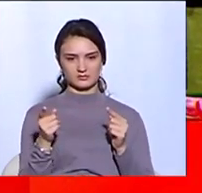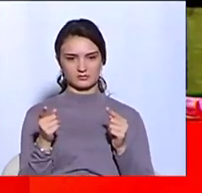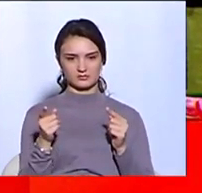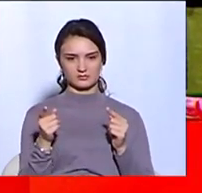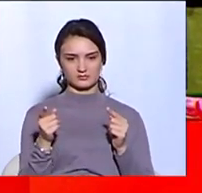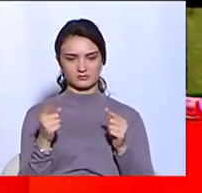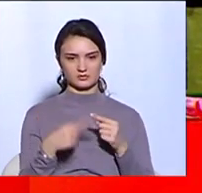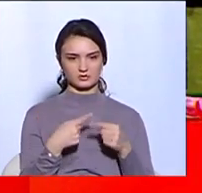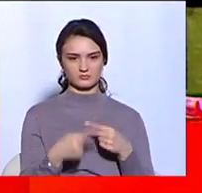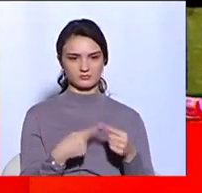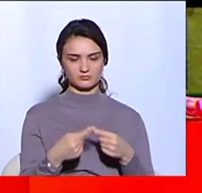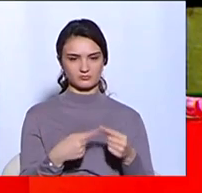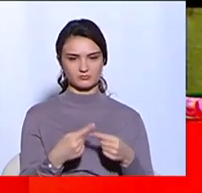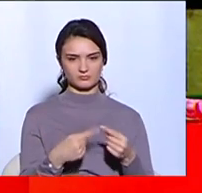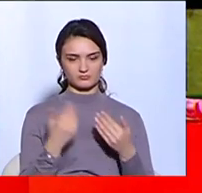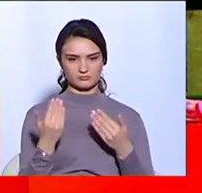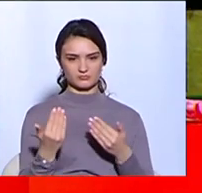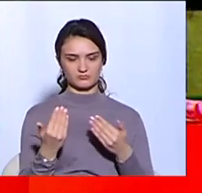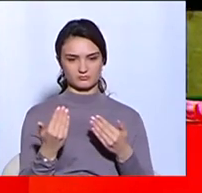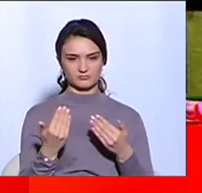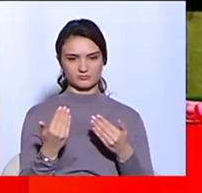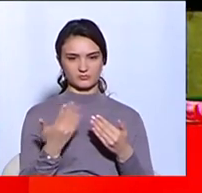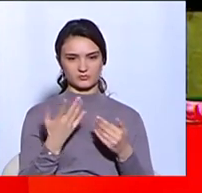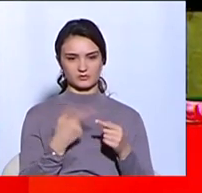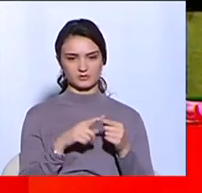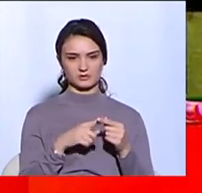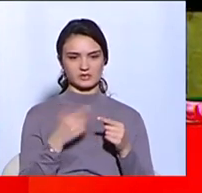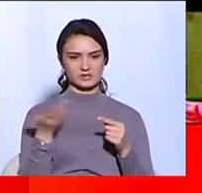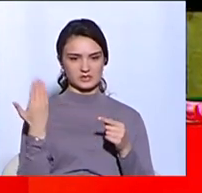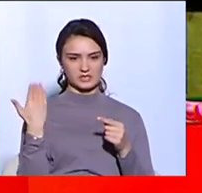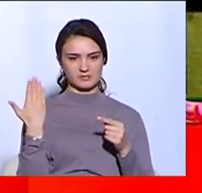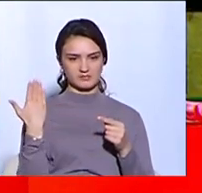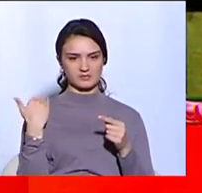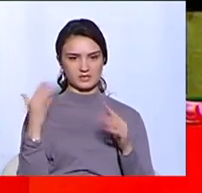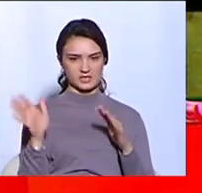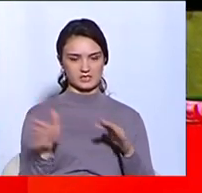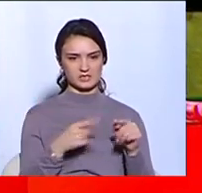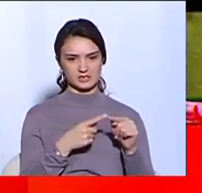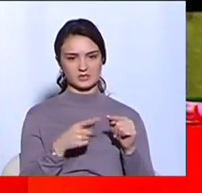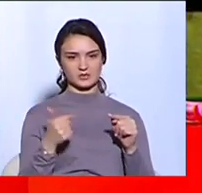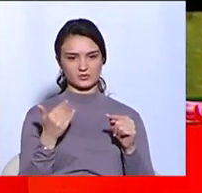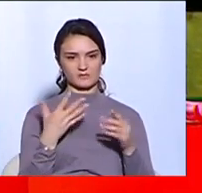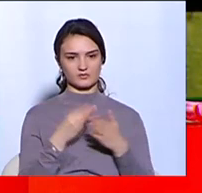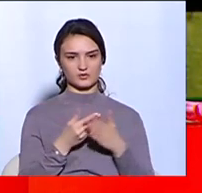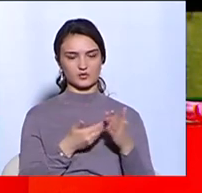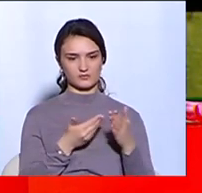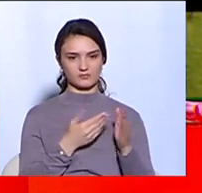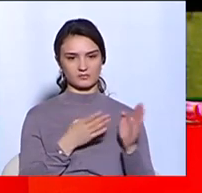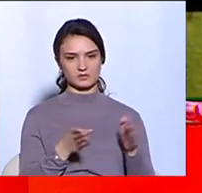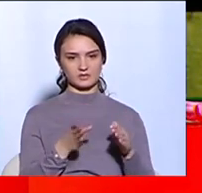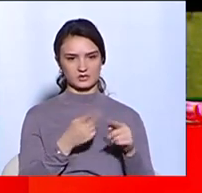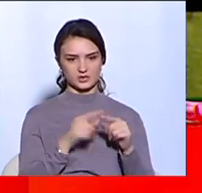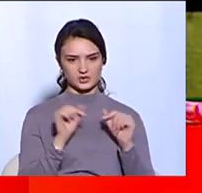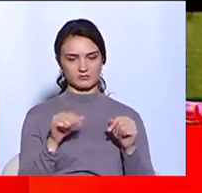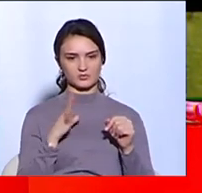ღვაწლისა, შთამომავლებისათვის გაწეული ღვაწლისა, რომელიც წინაპრებმა გაიარეს როგორც თავიანთი ცხოვრებისეული გზა, შეიძლება